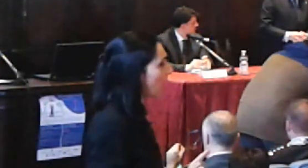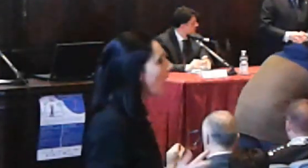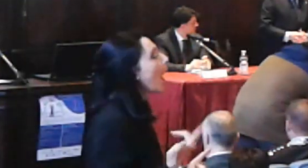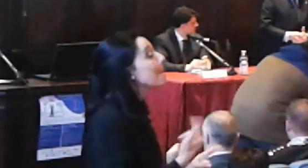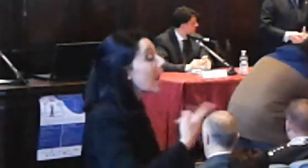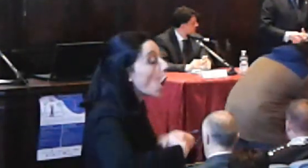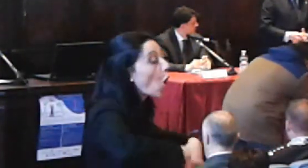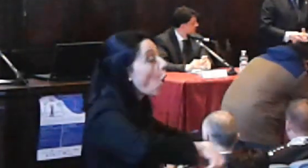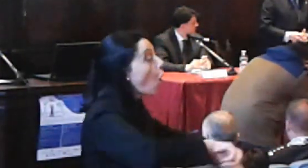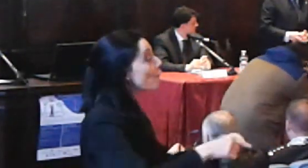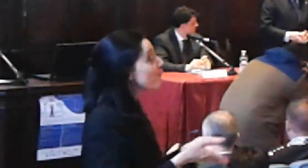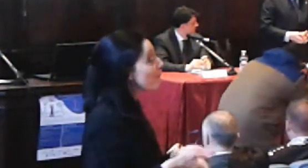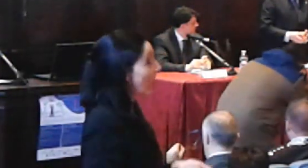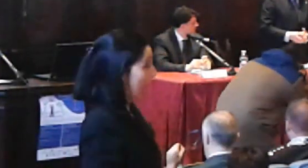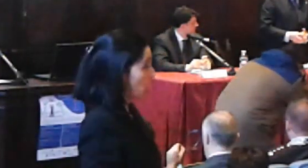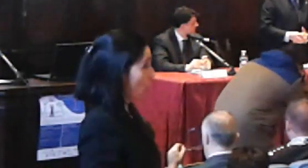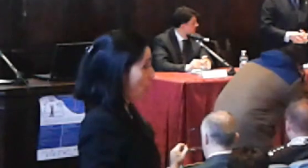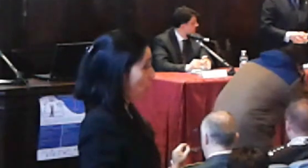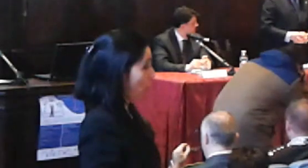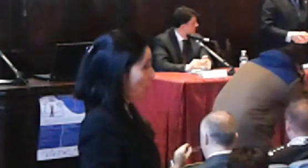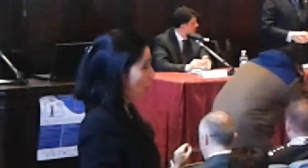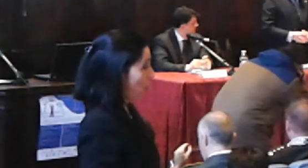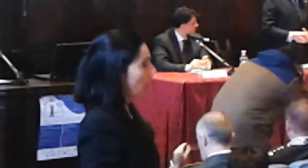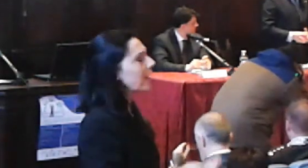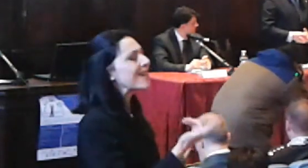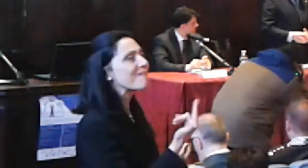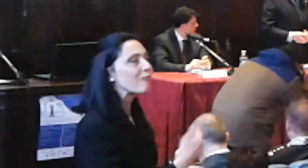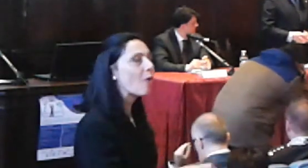di oggi, e anche maggiore, se possibile,